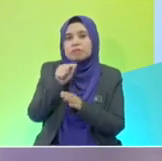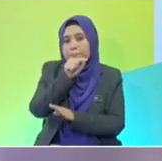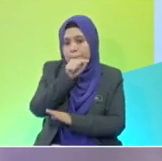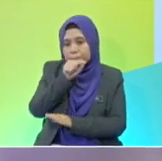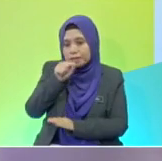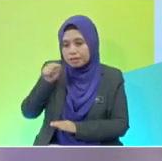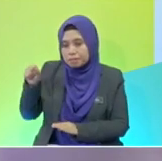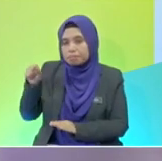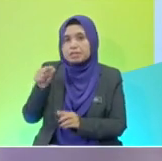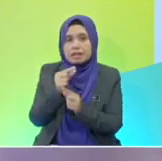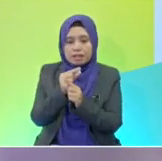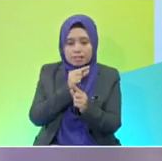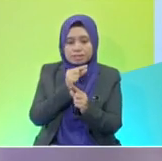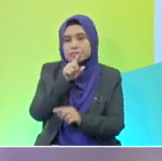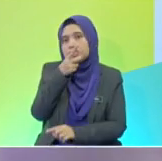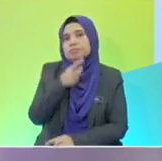lebih